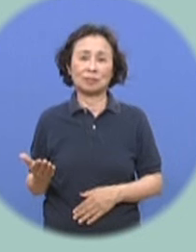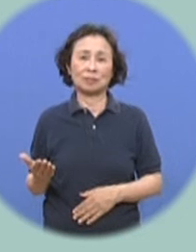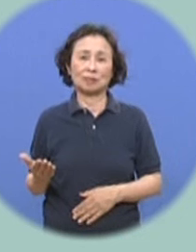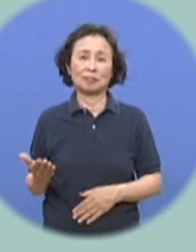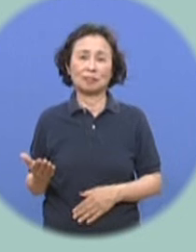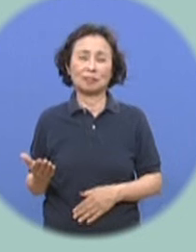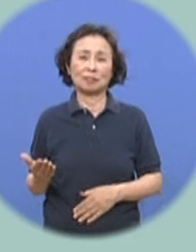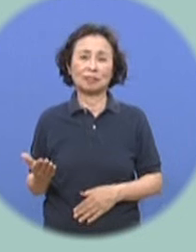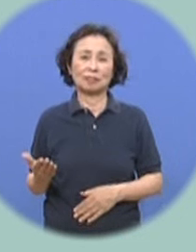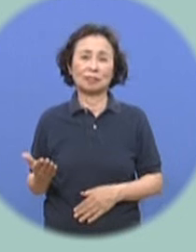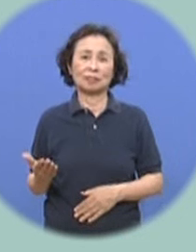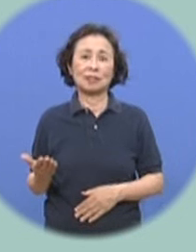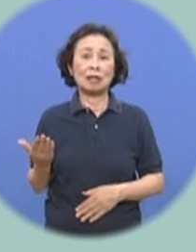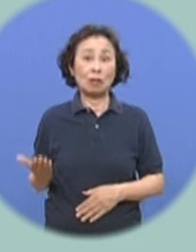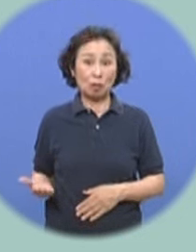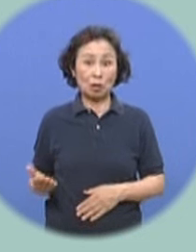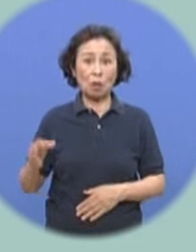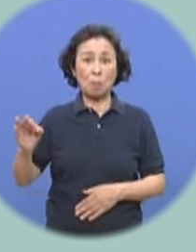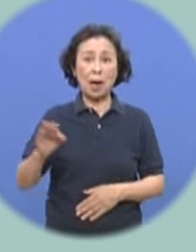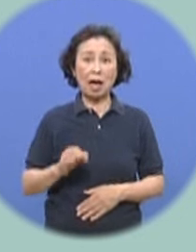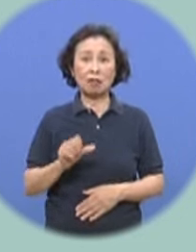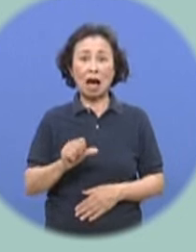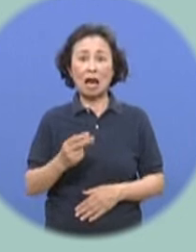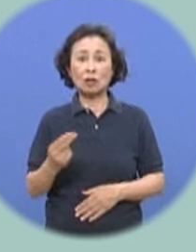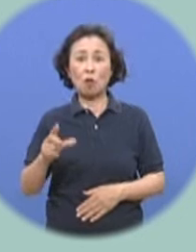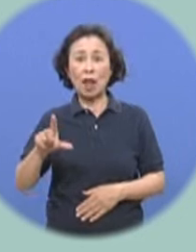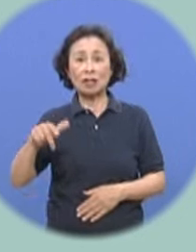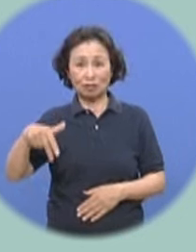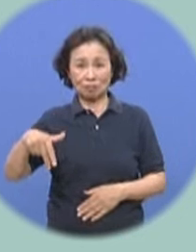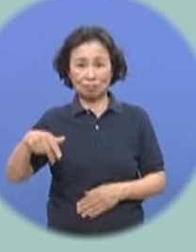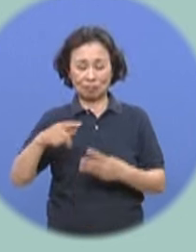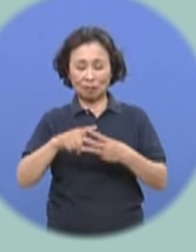073-435-5226 番、ご覧のメールアドレスまでお問い